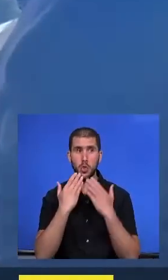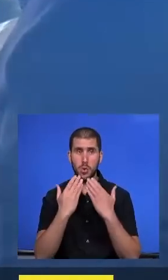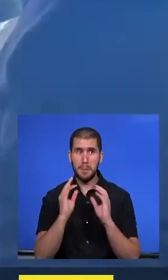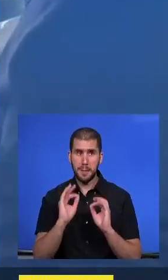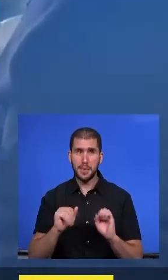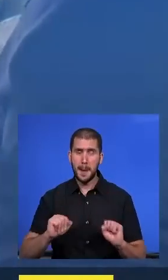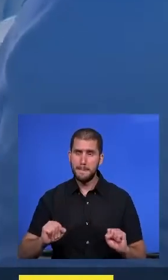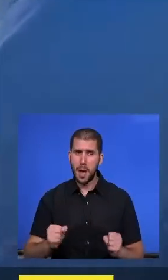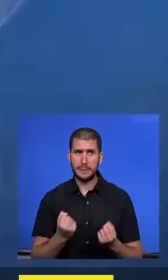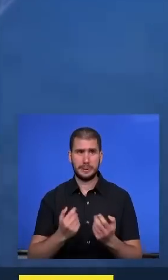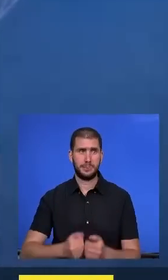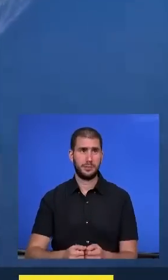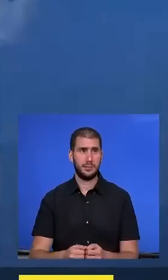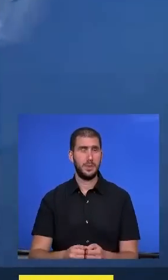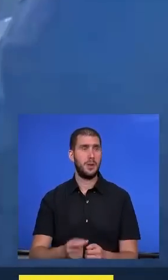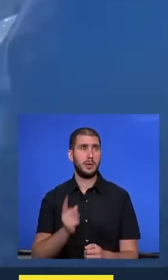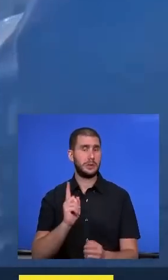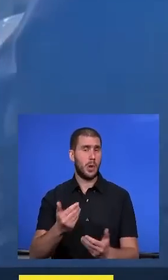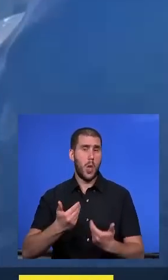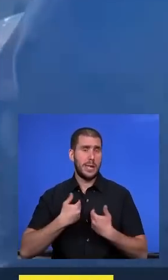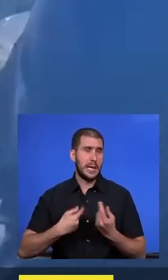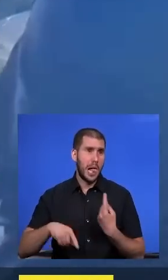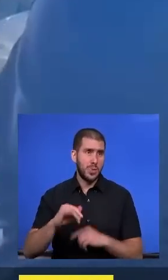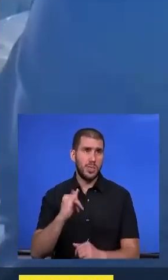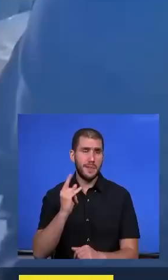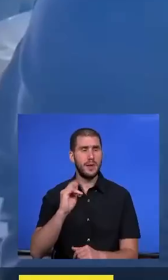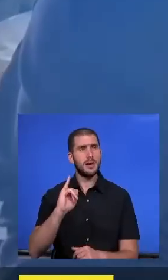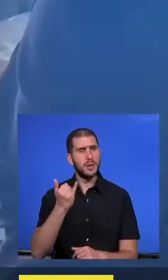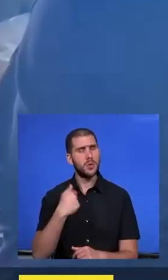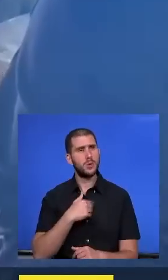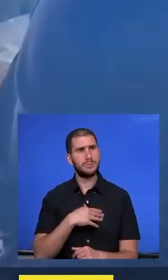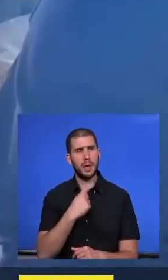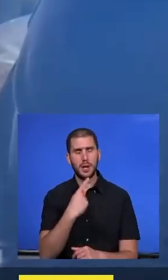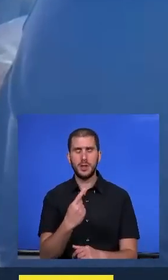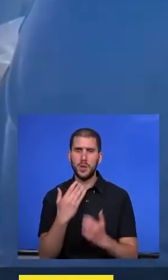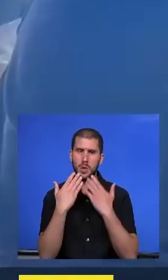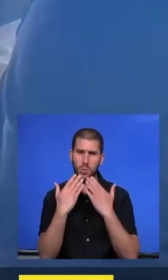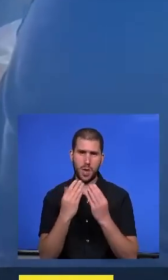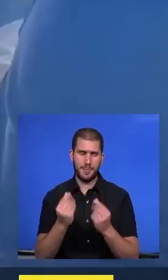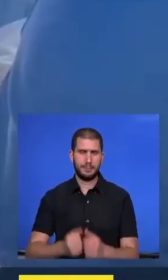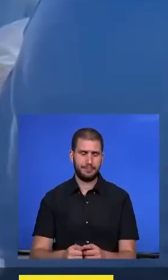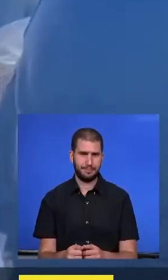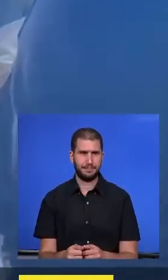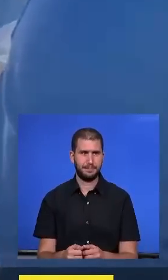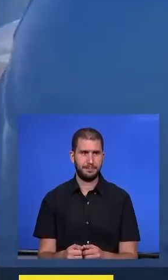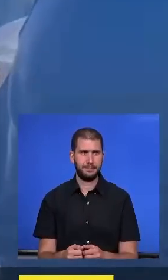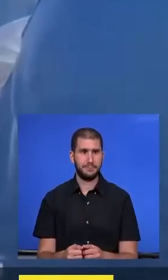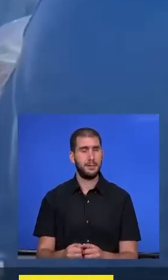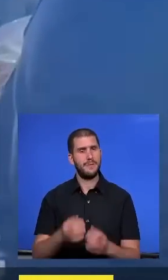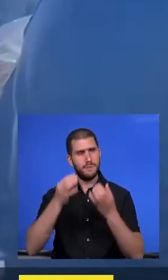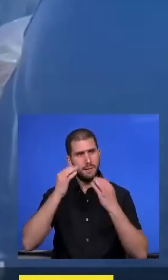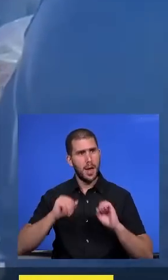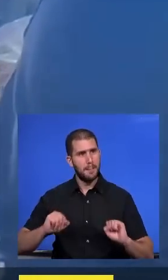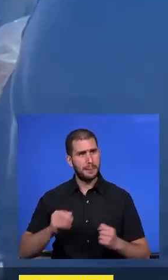על המאמצים. אמנם זה לא עזר לנו, אבל כן אנחנו רוצים להגיד לכם תודה רבה ולהעריך את